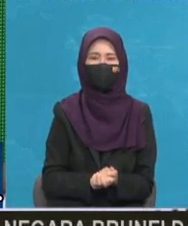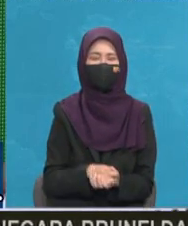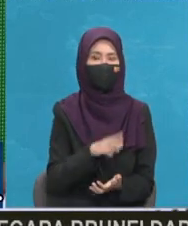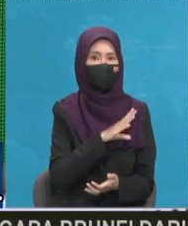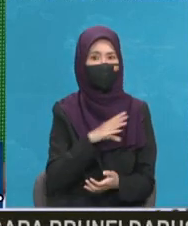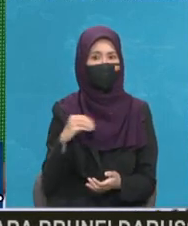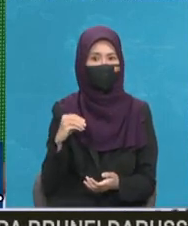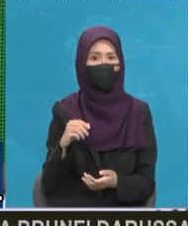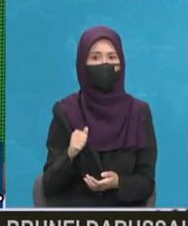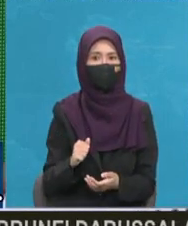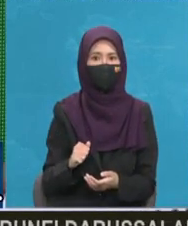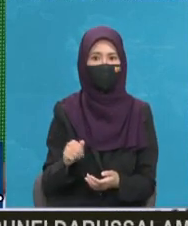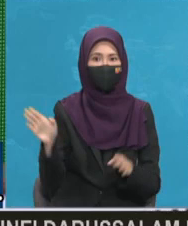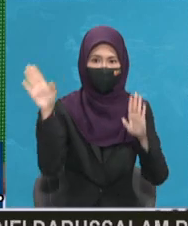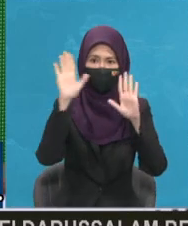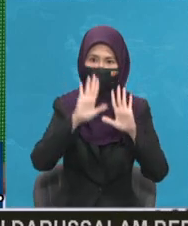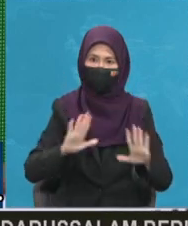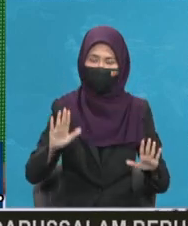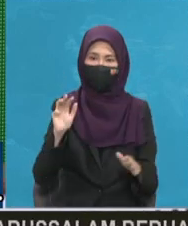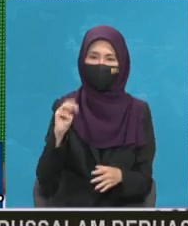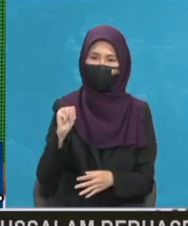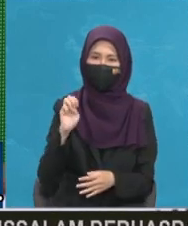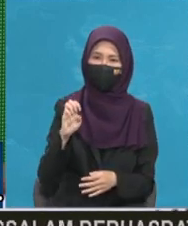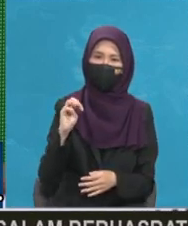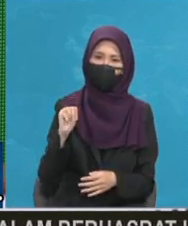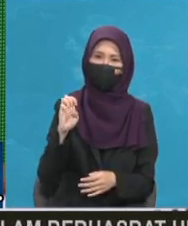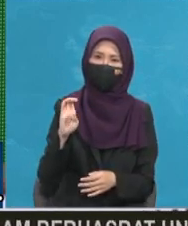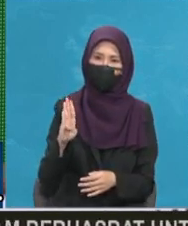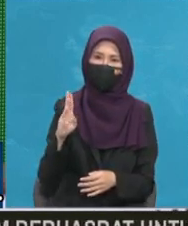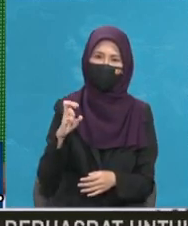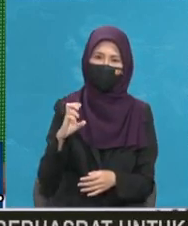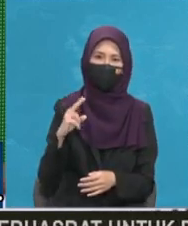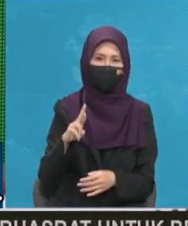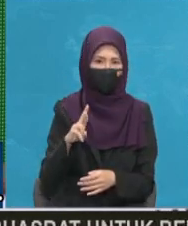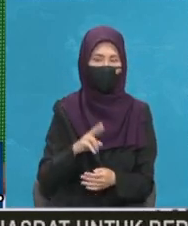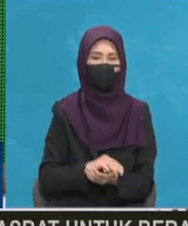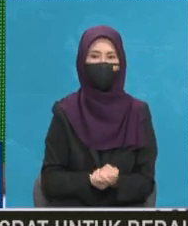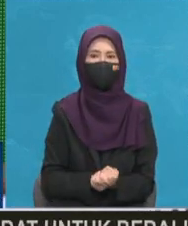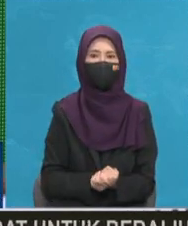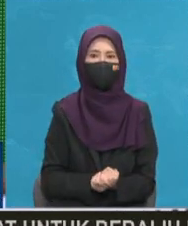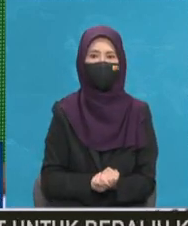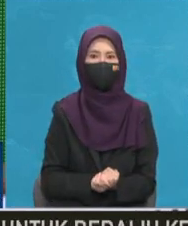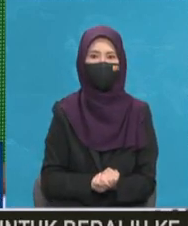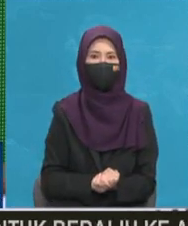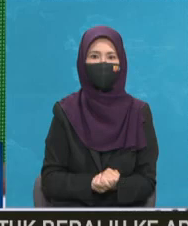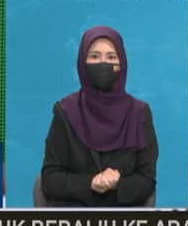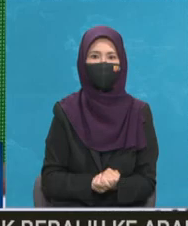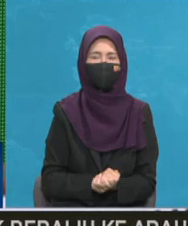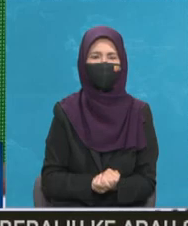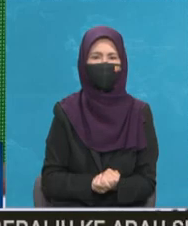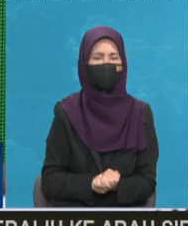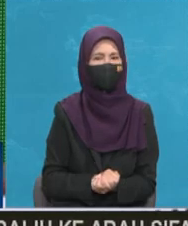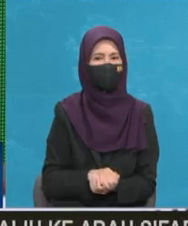concrete steps from ASEAN member States a crucial to address the issues The Journey and of course on the